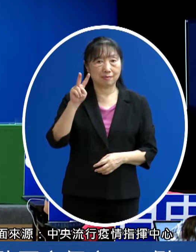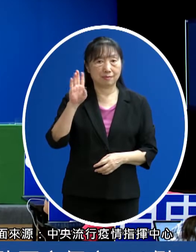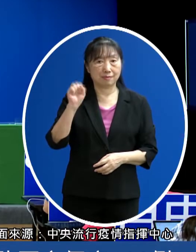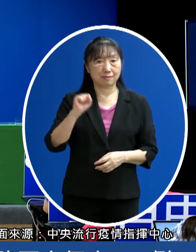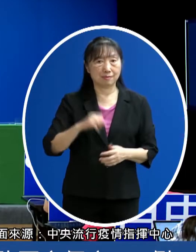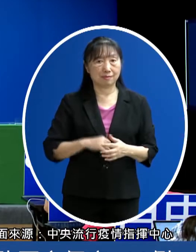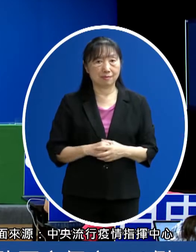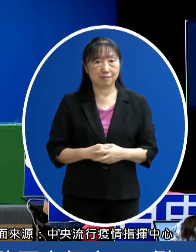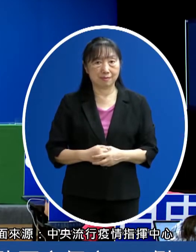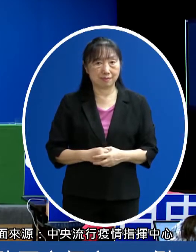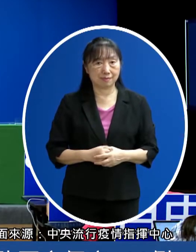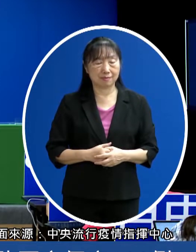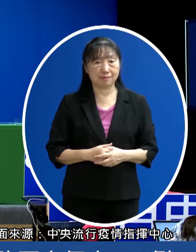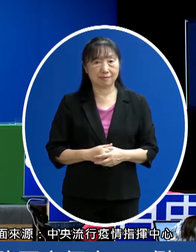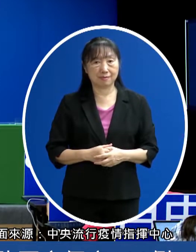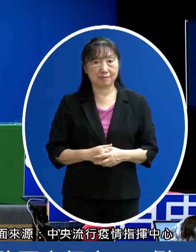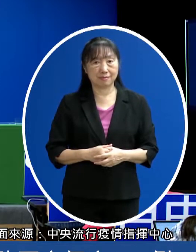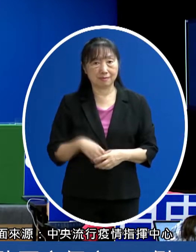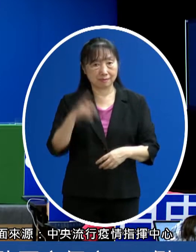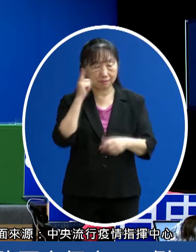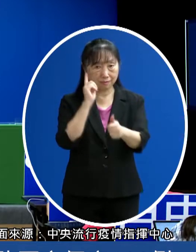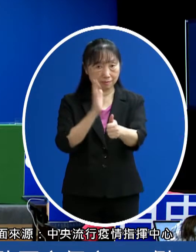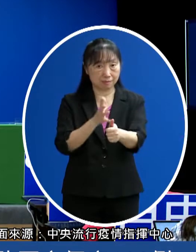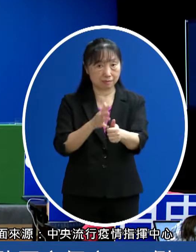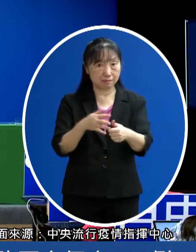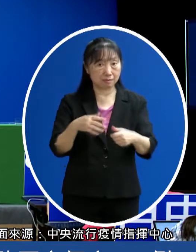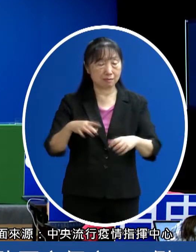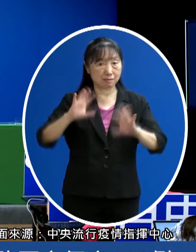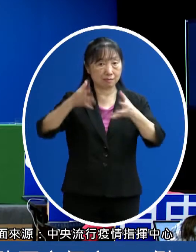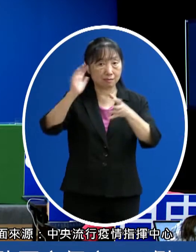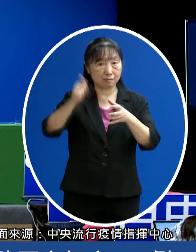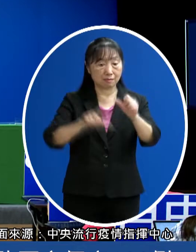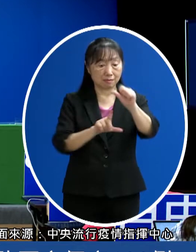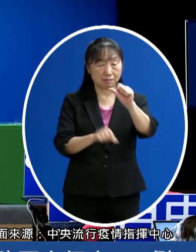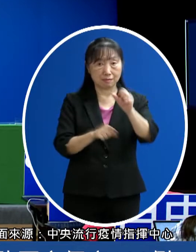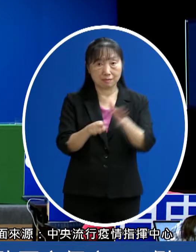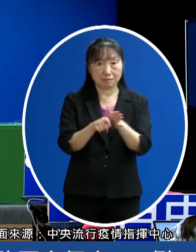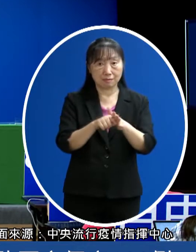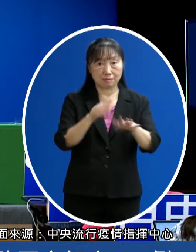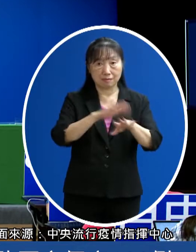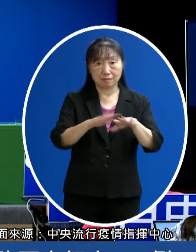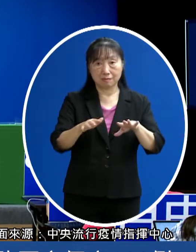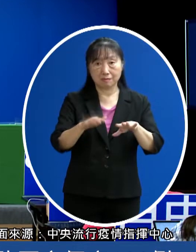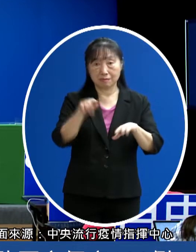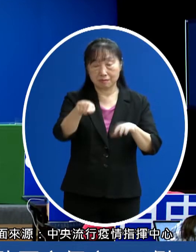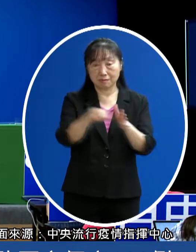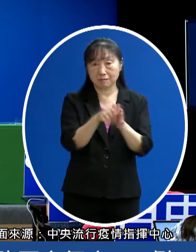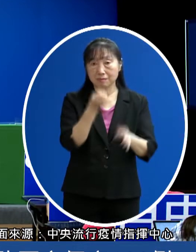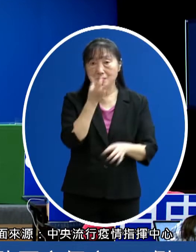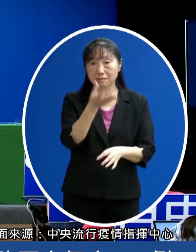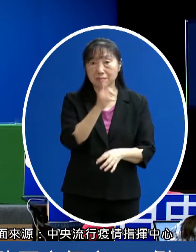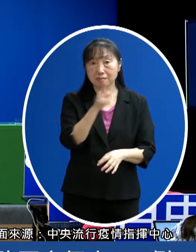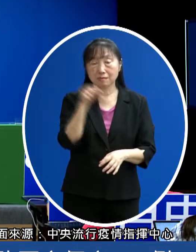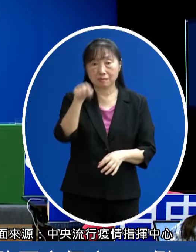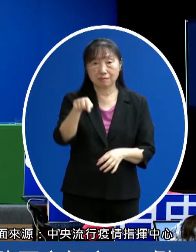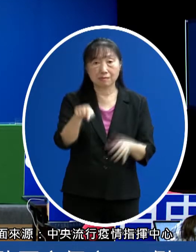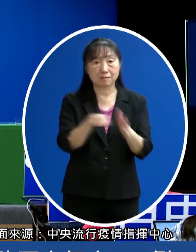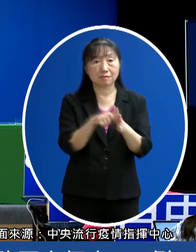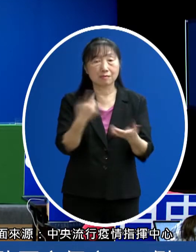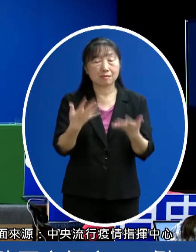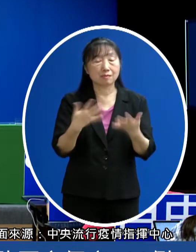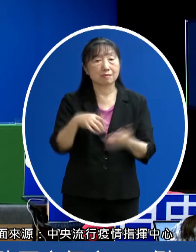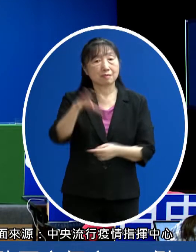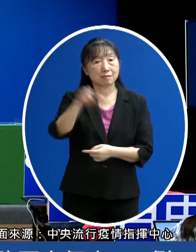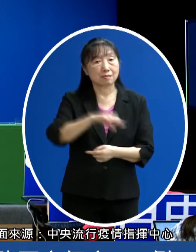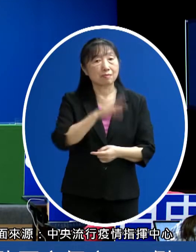收看今天新闻报，新闻开始带您关心最新疫情消息。本土确诊今日新增88247例，其